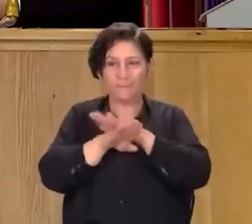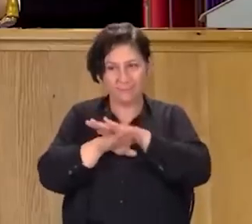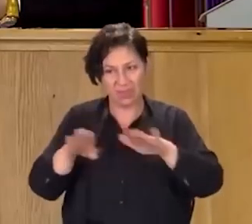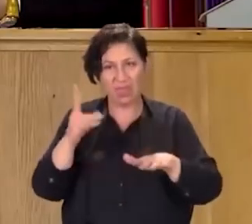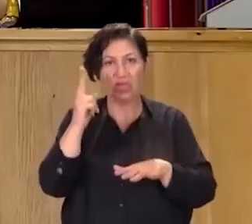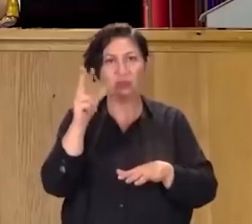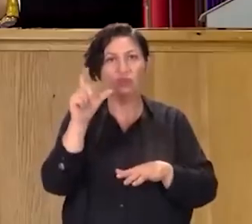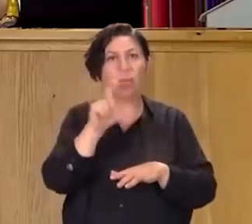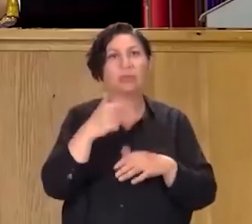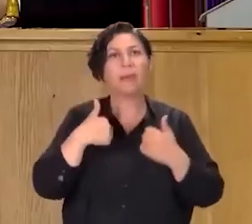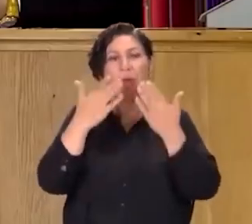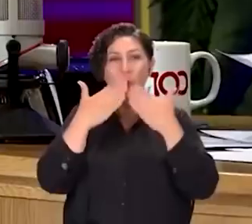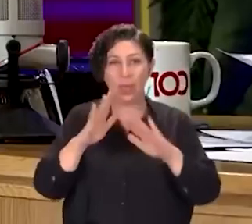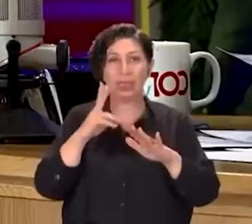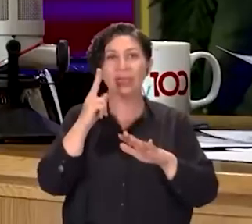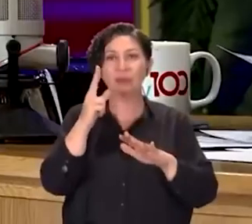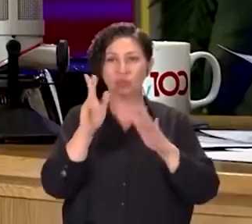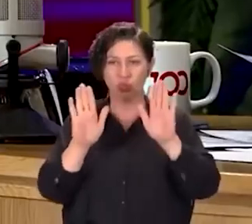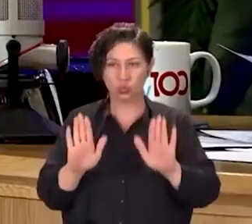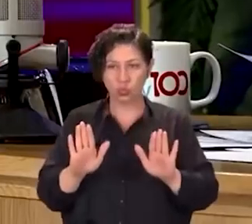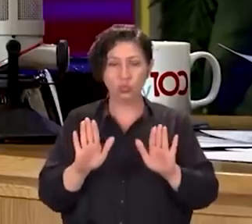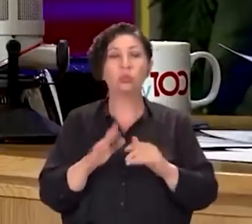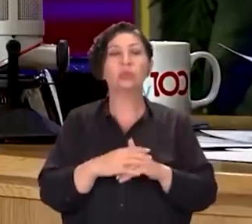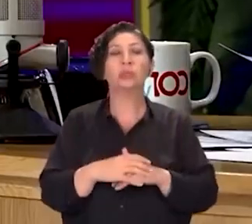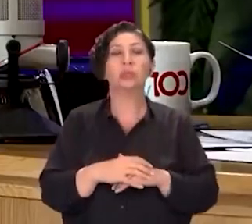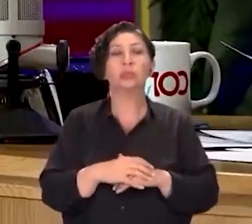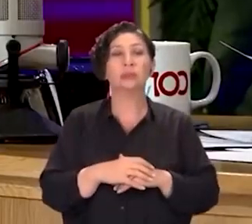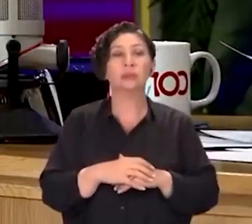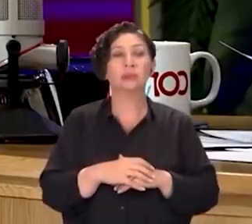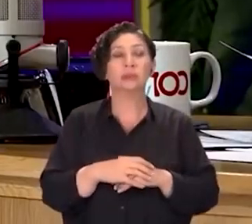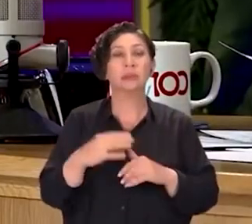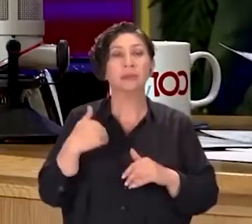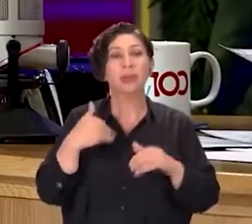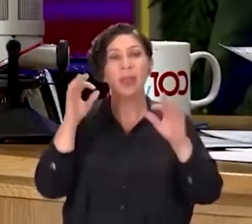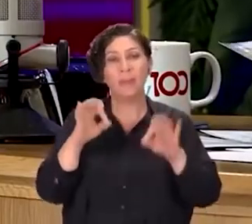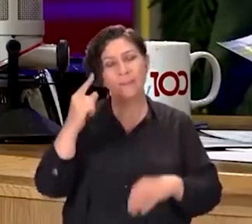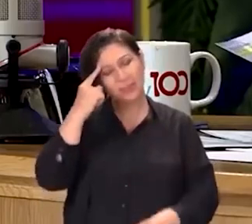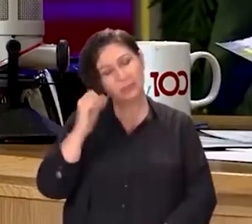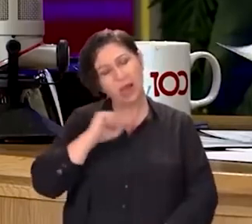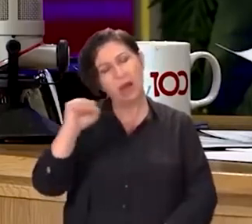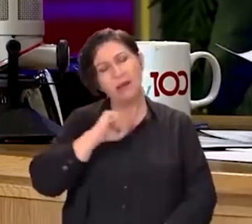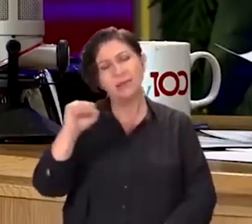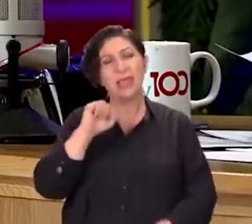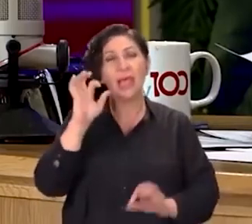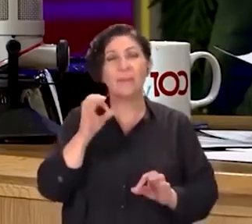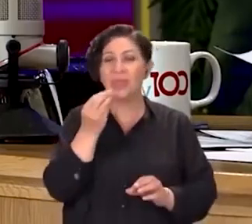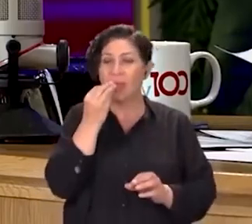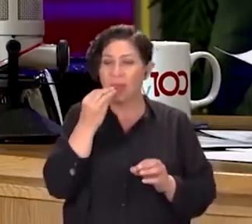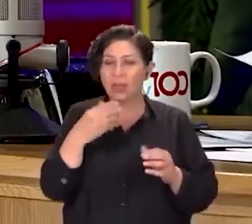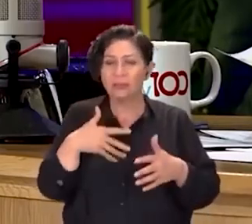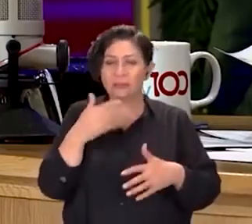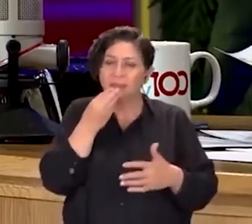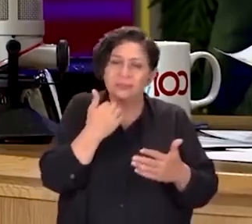program. 2,5 ay ben yoktum. 2,5 ay sonra bitecekti. Benim hep başım ağrıdı ve iştahım